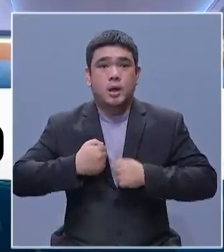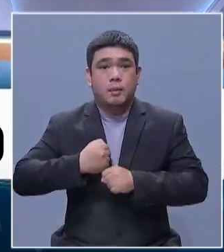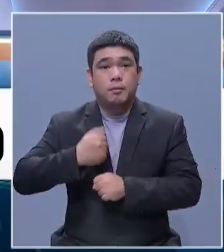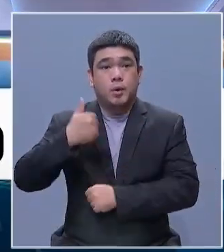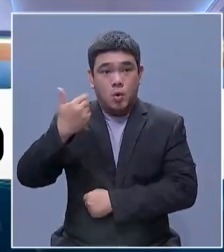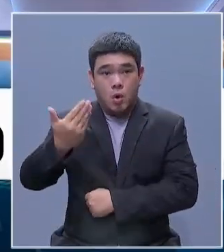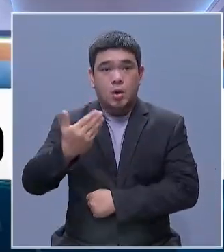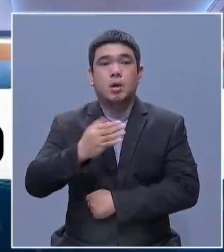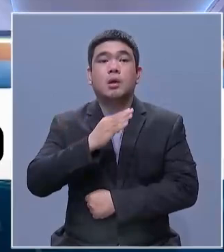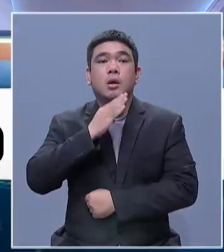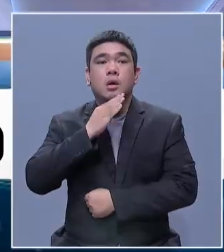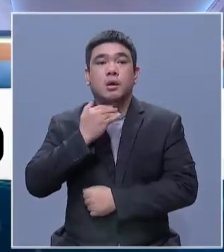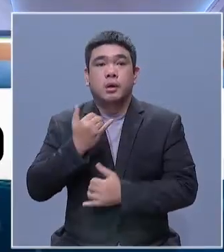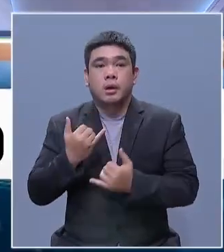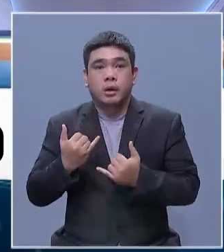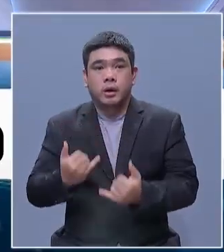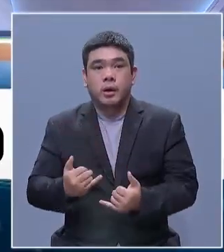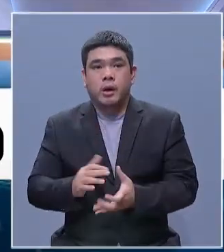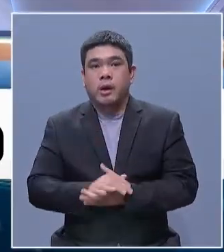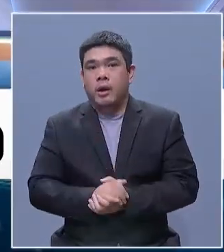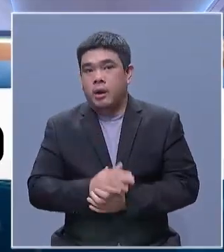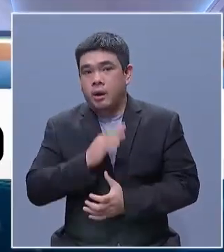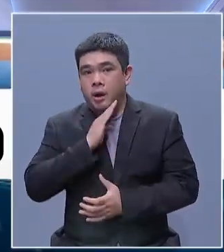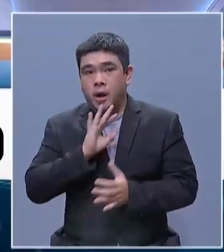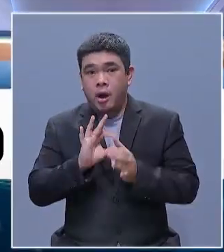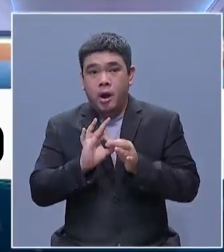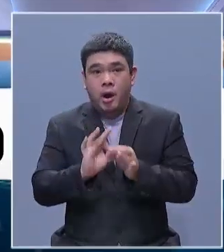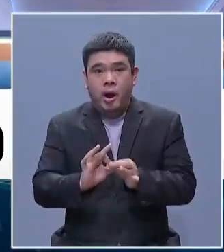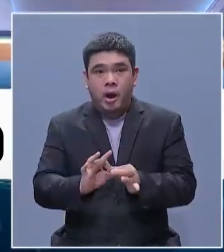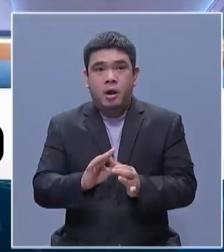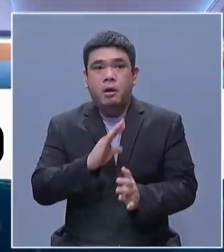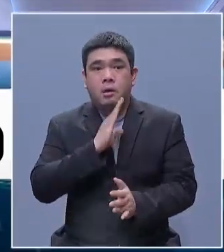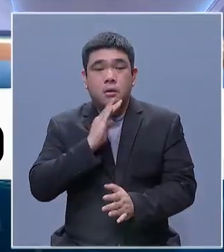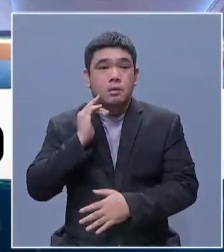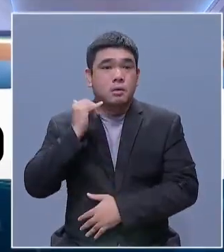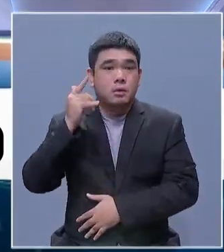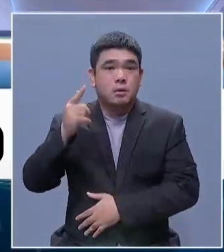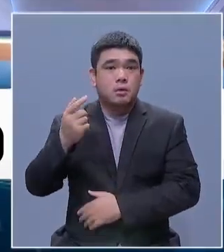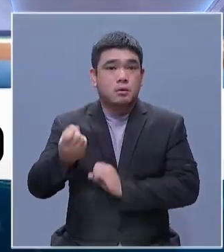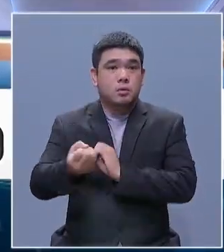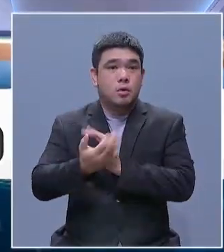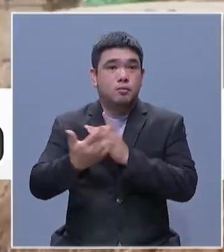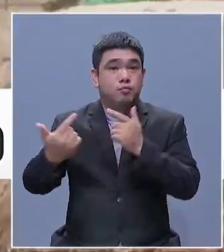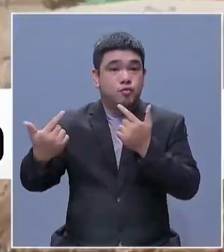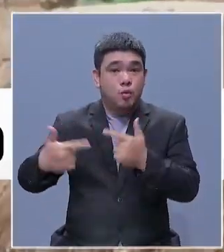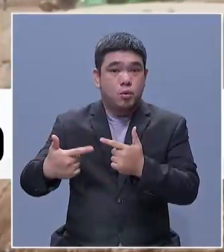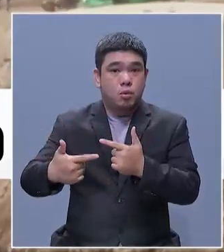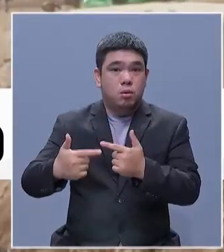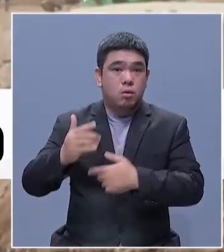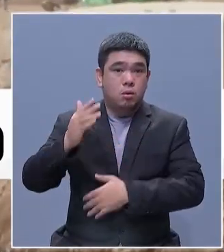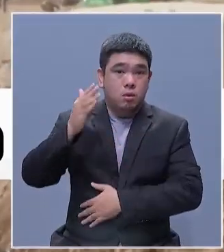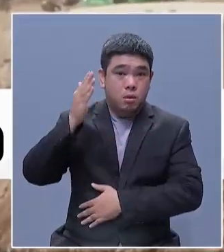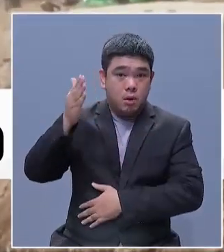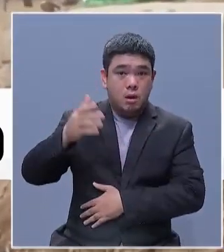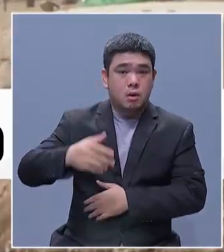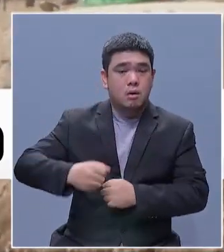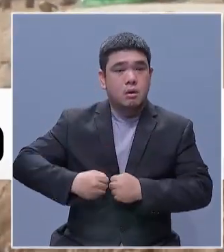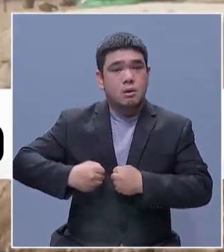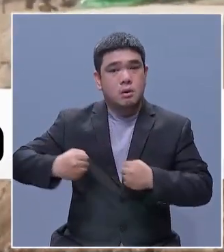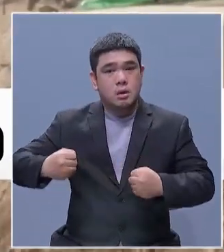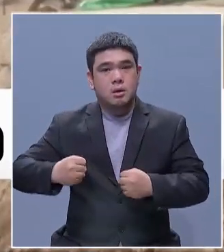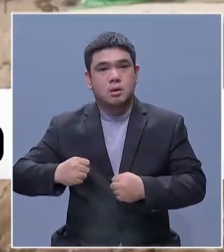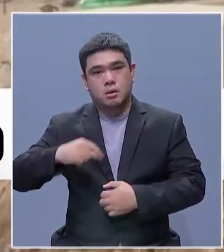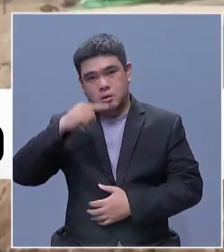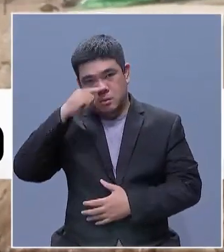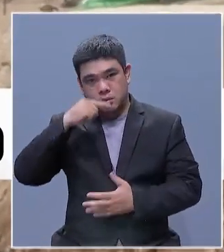ซึ่งเรื่องนี้เนี่ยท่านนายกเองก็มีความเป็นห่วงอย่างที่บอกไปว่ากลัวว่าสงครามจะมีแนวโน้มขยายวงกว้างขึ้นการช่วยเหลือคนไทยมันจะย